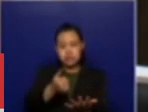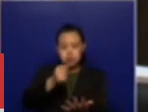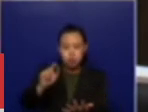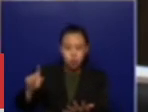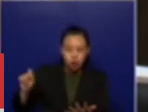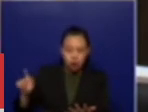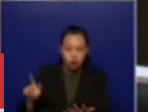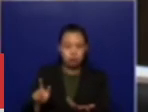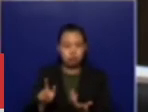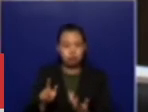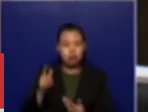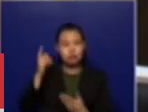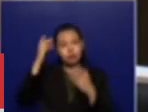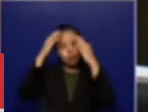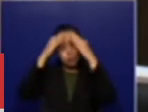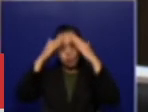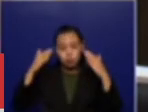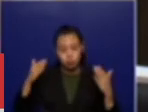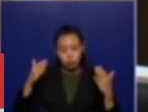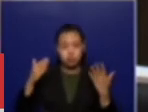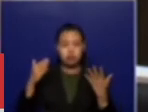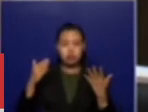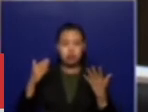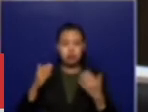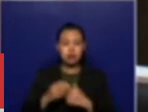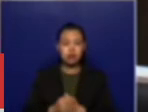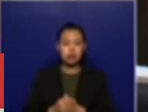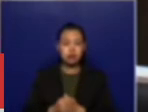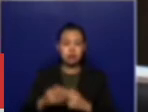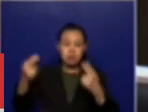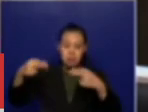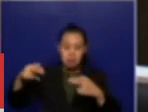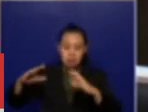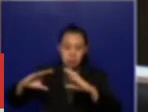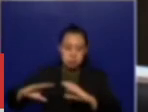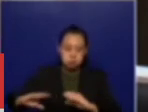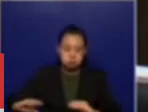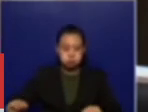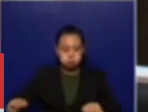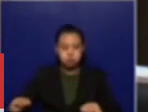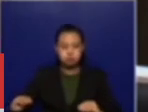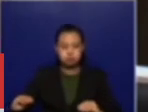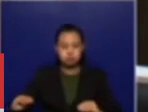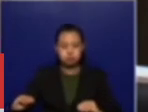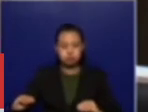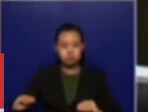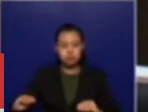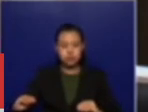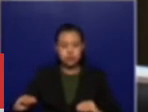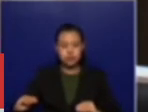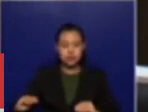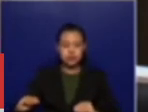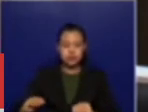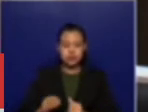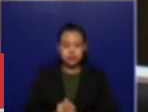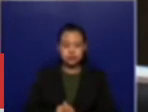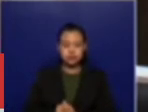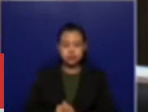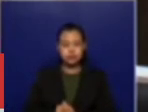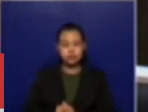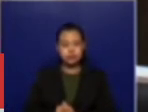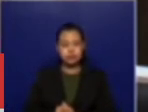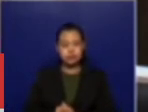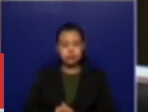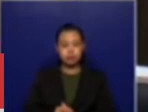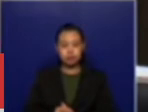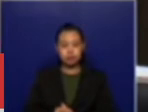นครับประเทศเวียดนามเขาเพิ่งจบจากสงครามก็ยังไม่มีศักยภาพในการที่จะเป็นฐาน